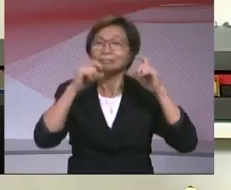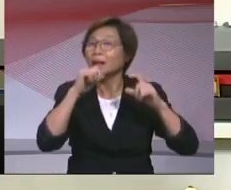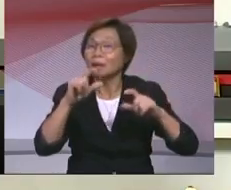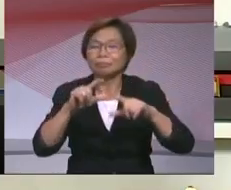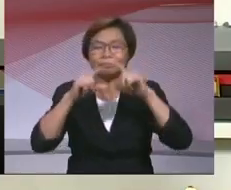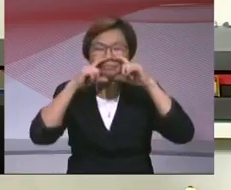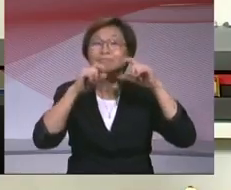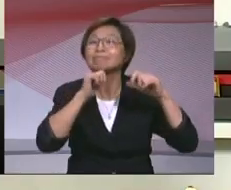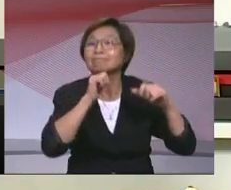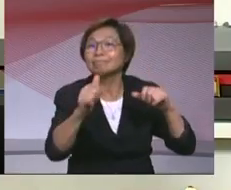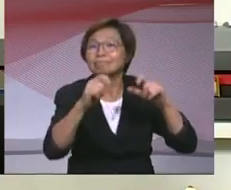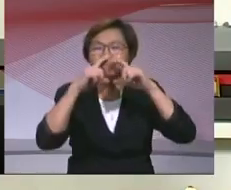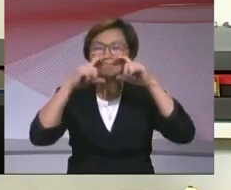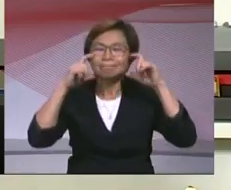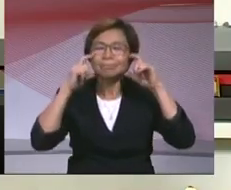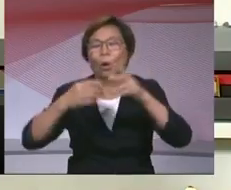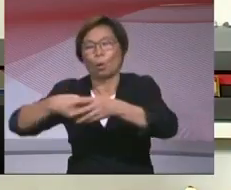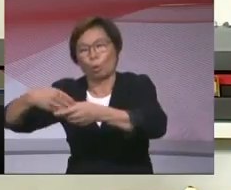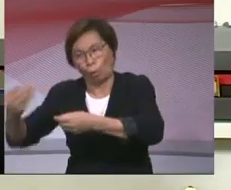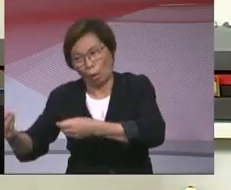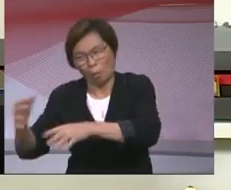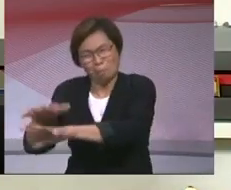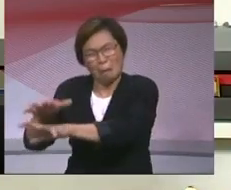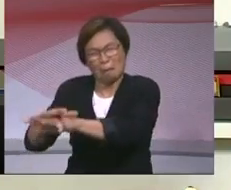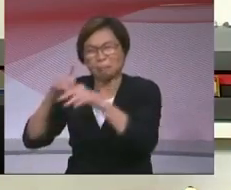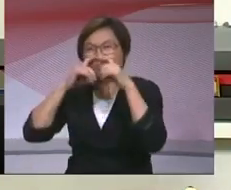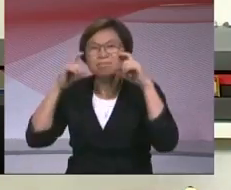muka di tempat awam yang bertesak.